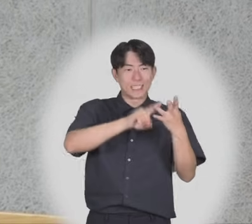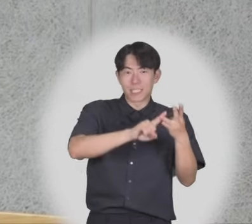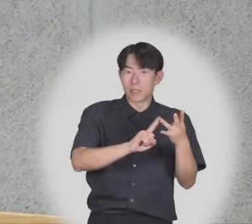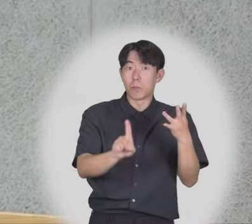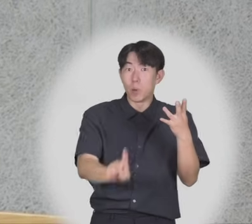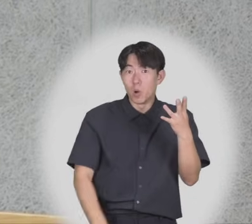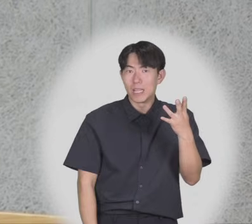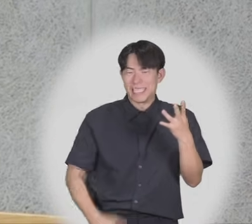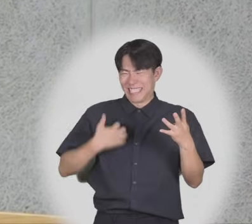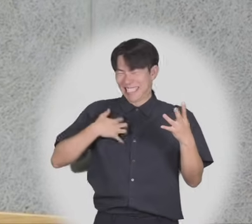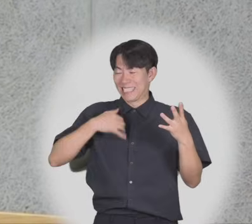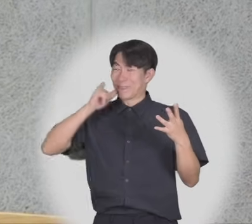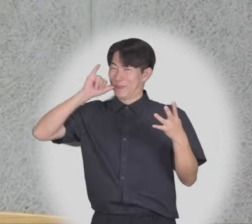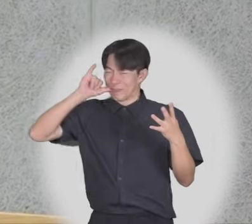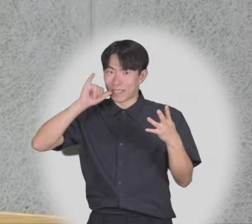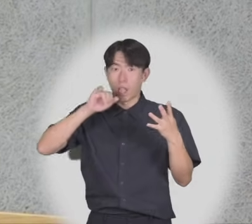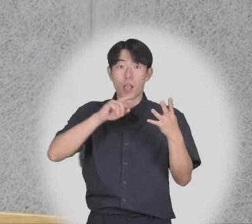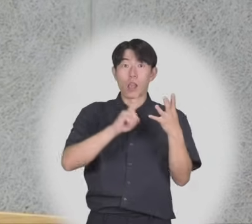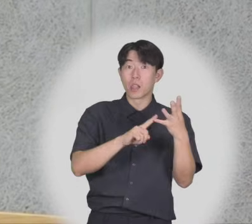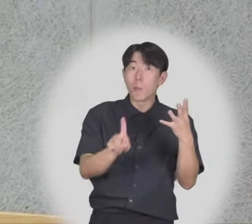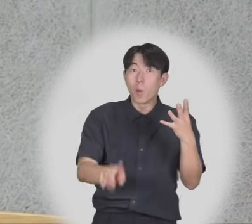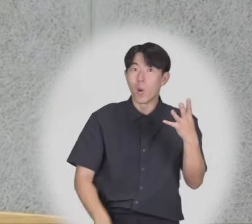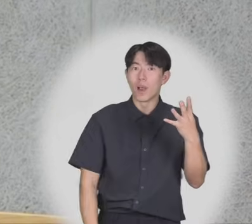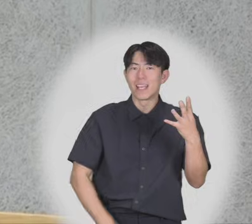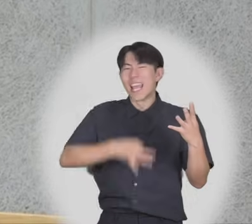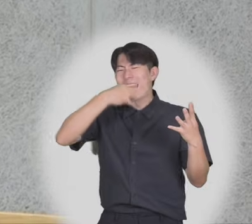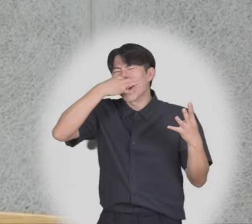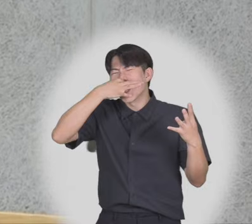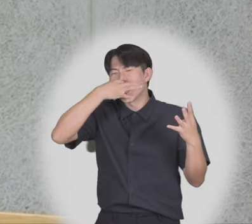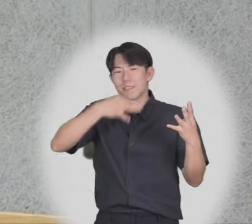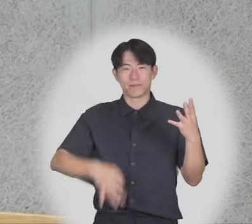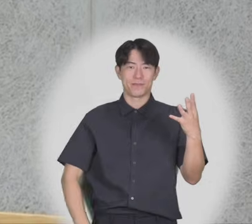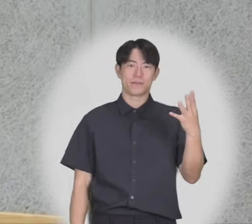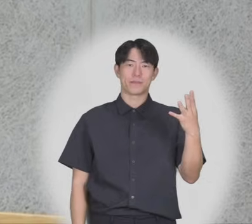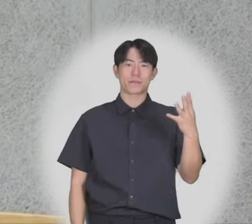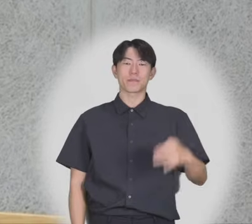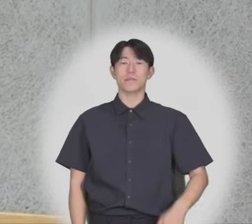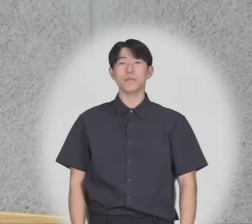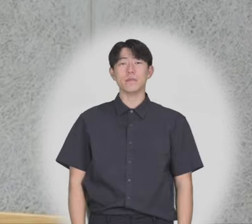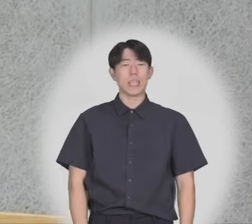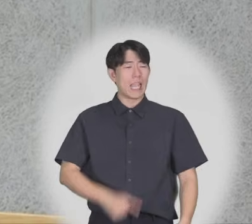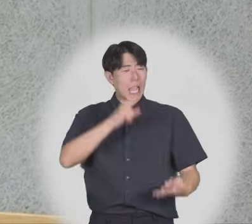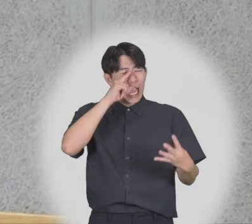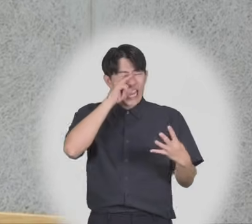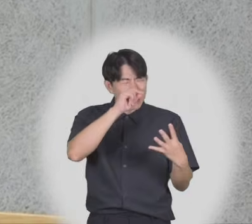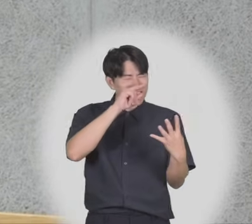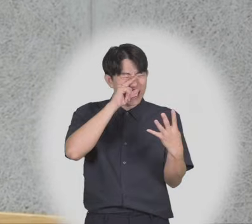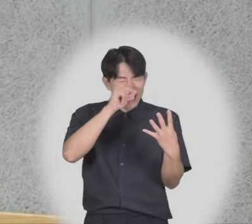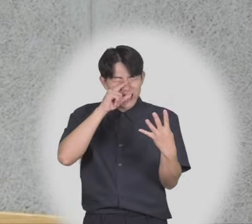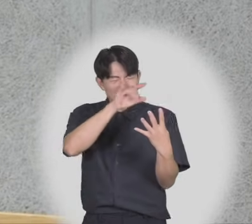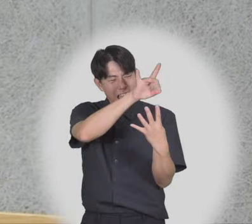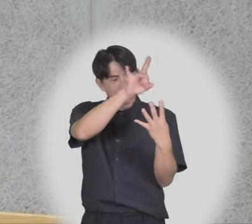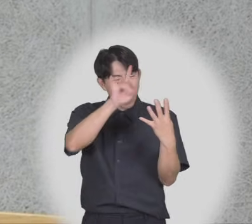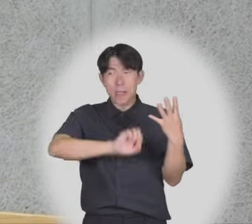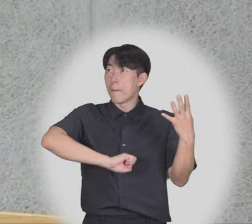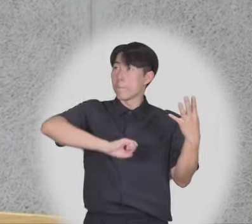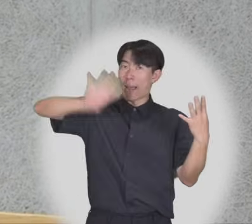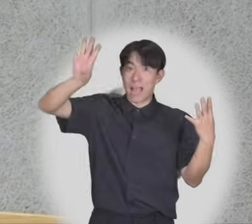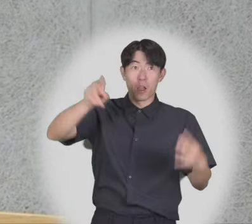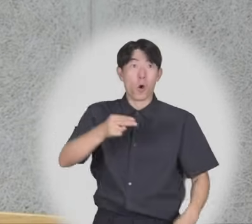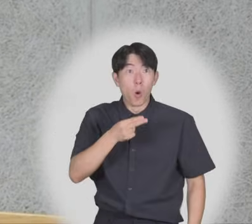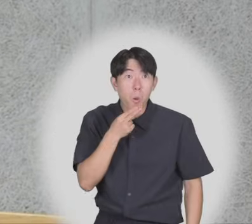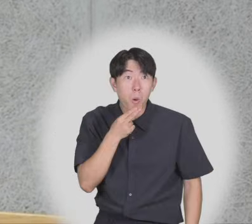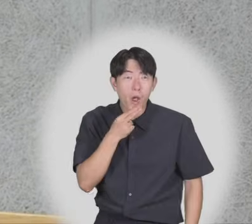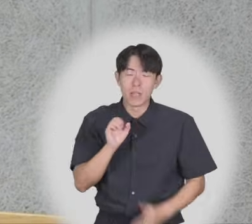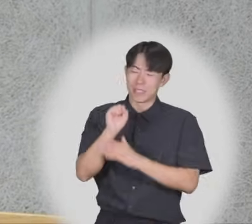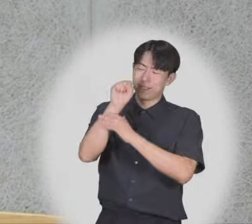쾌락. 마지막 네 번째는 욕심입니다. 이런 가시떨기들을 뽑아내지 아니하면 열매를 맺는 삶을